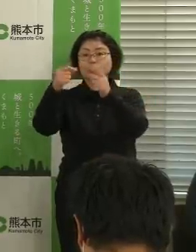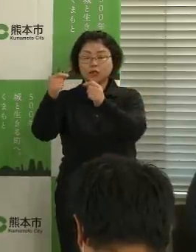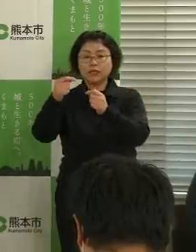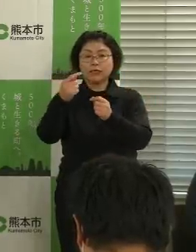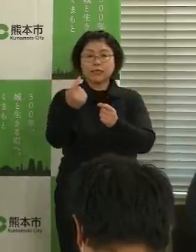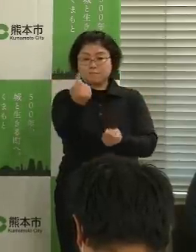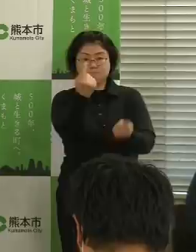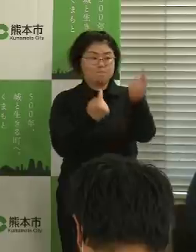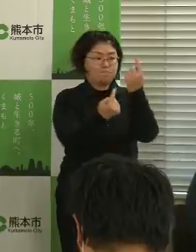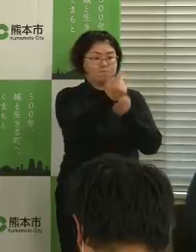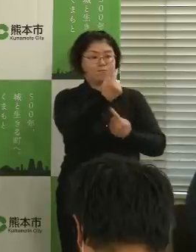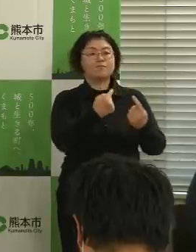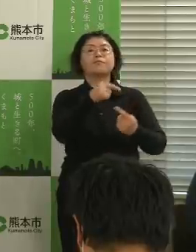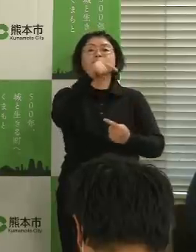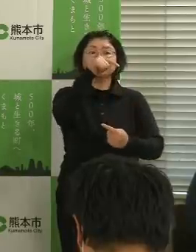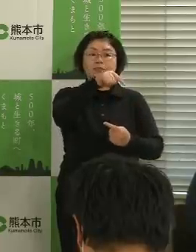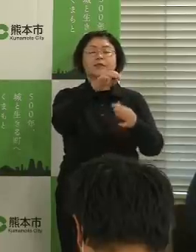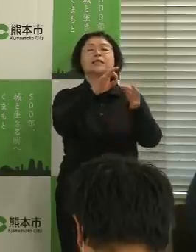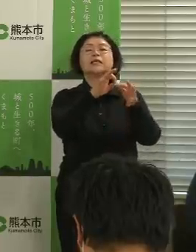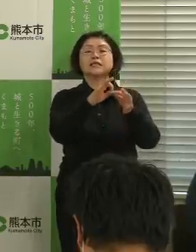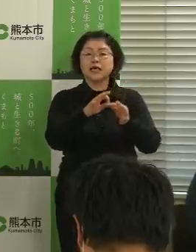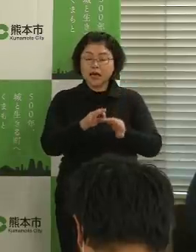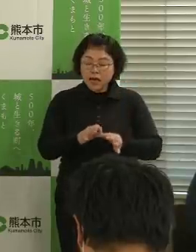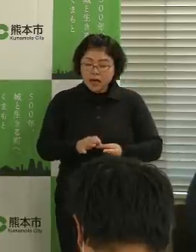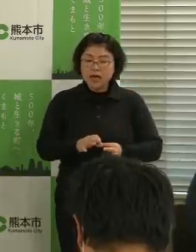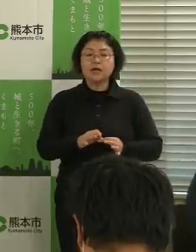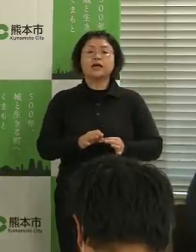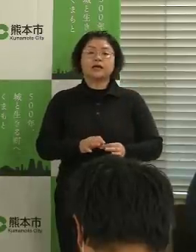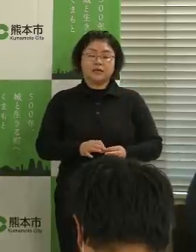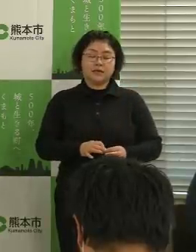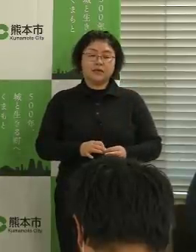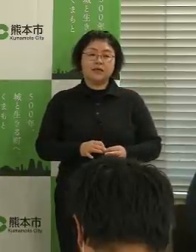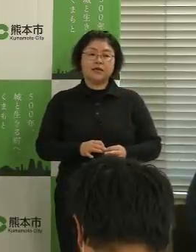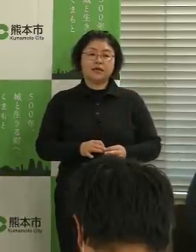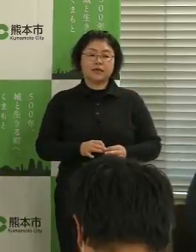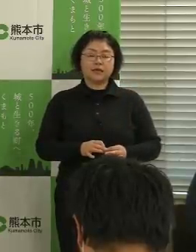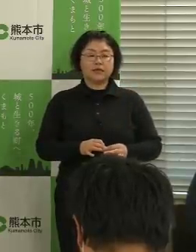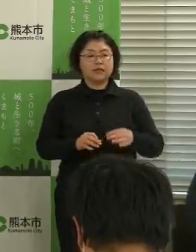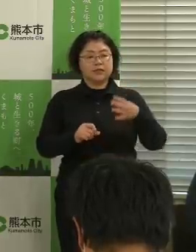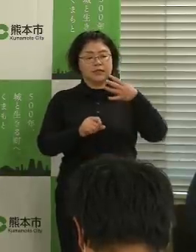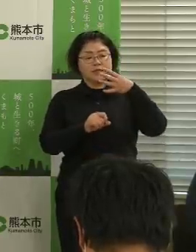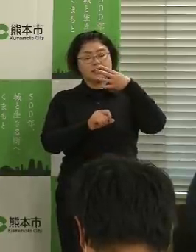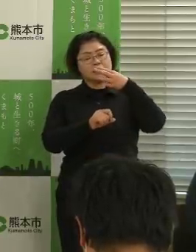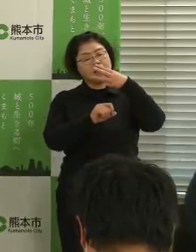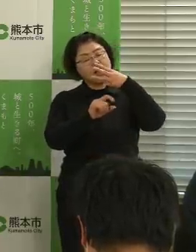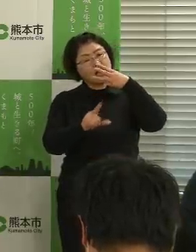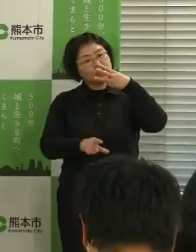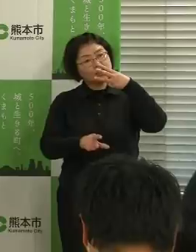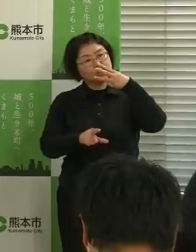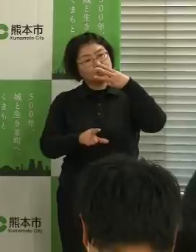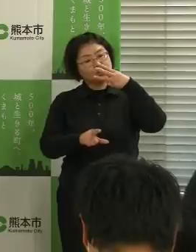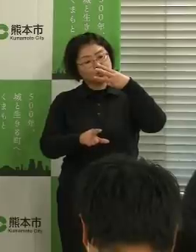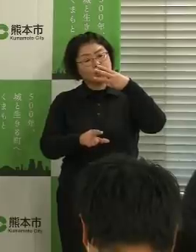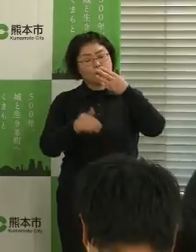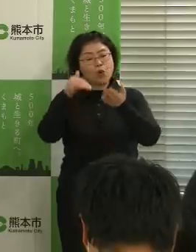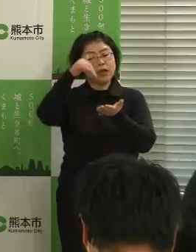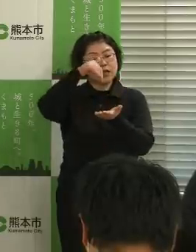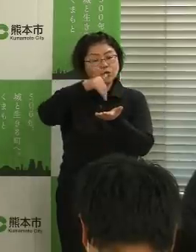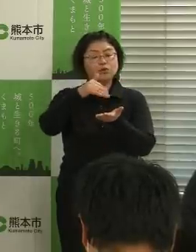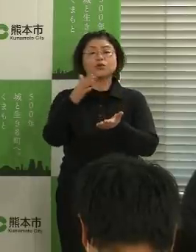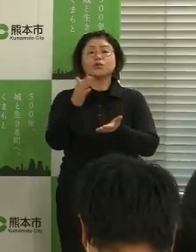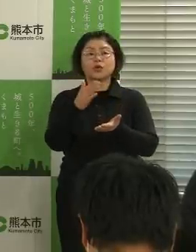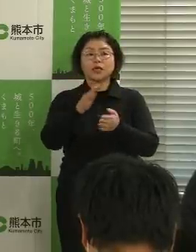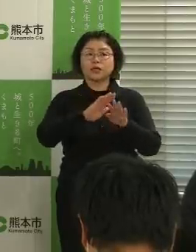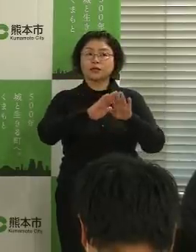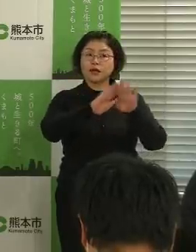係の皆さん方がたくさんいらっしゃいますので、まあ、3月下旬にですね、事務局であの開催延